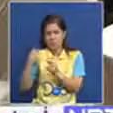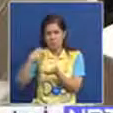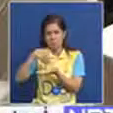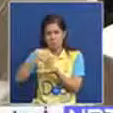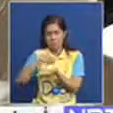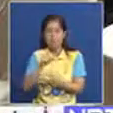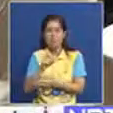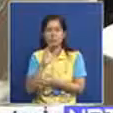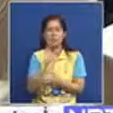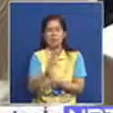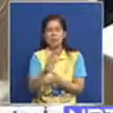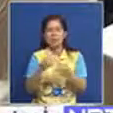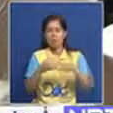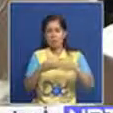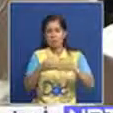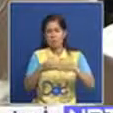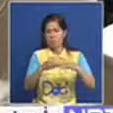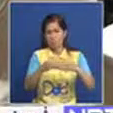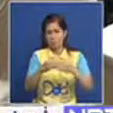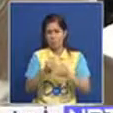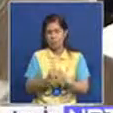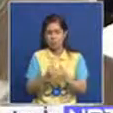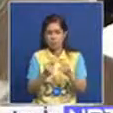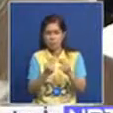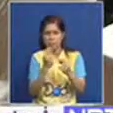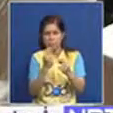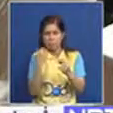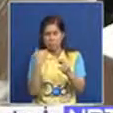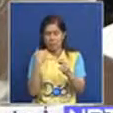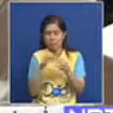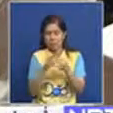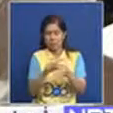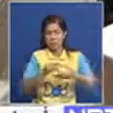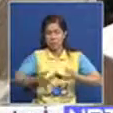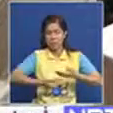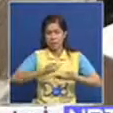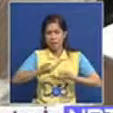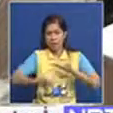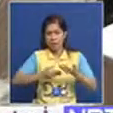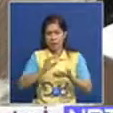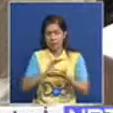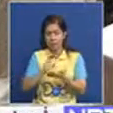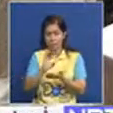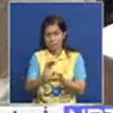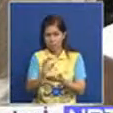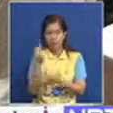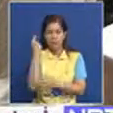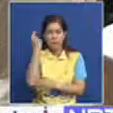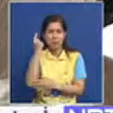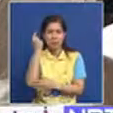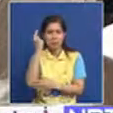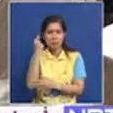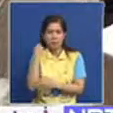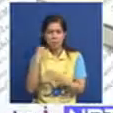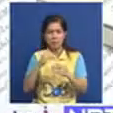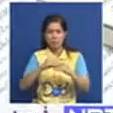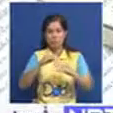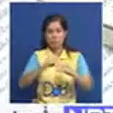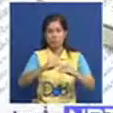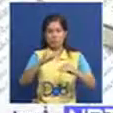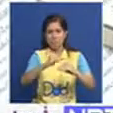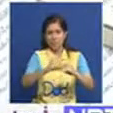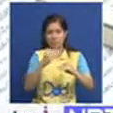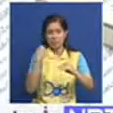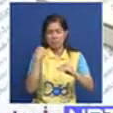มาร่วมมือกันในการสร้างความได้เปรียบทางด้านการค้าการลงทุนและการท่องเที่ยวเพื่อเพิ่มมูลค่าการค้าระหว่างกันให้ม